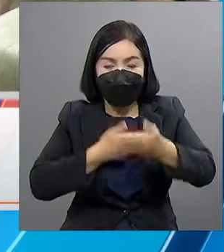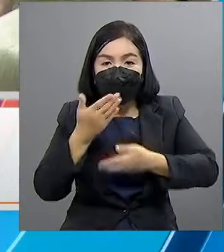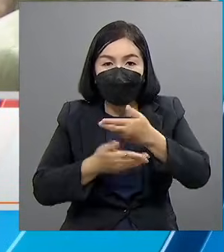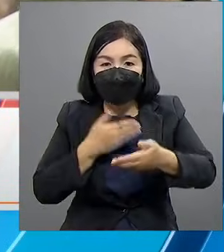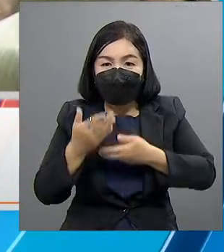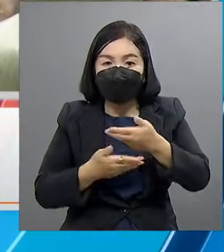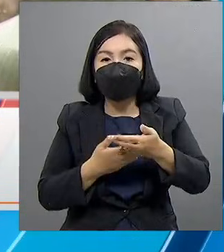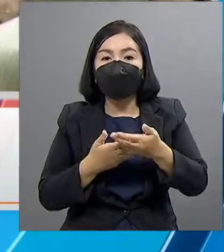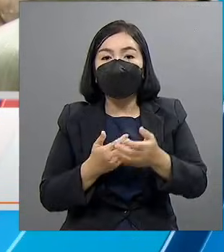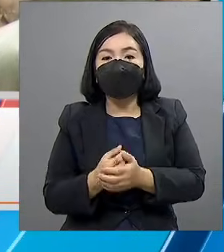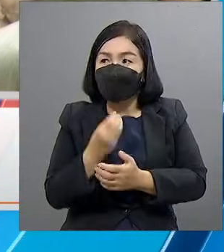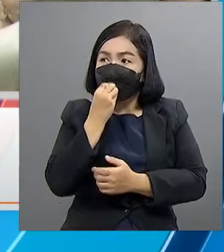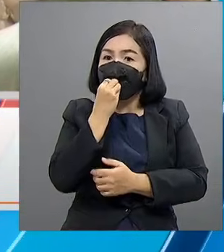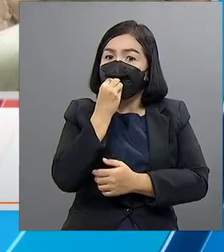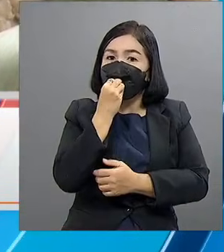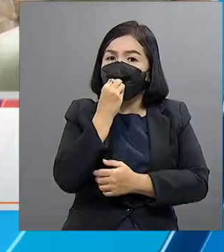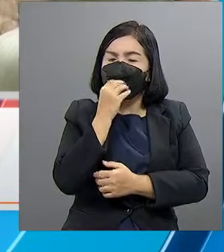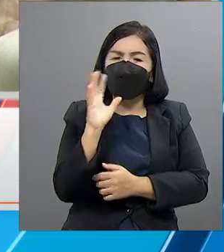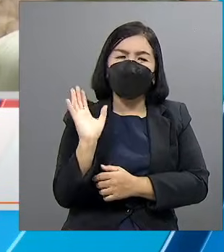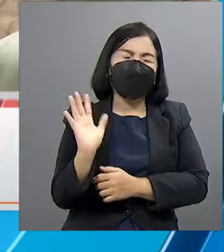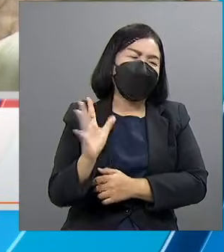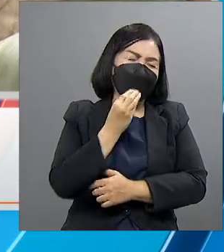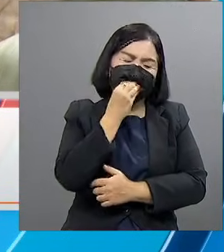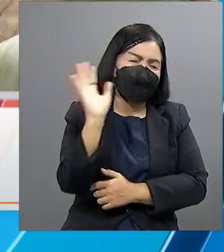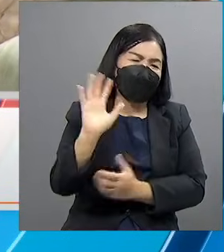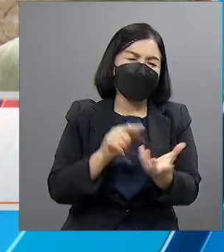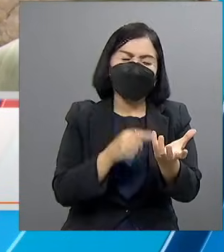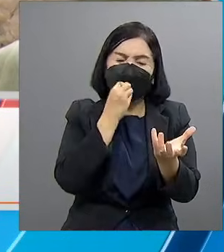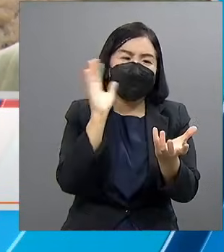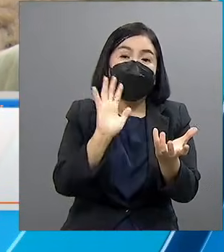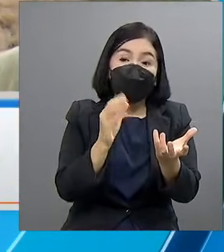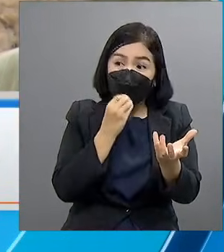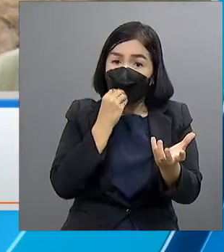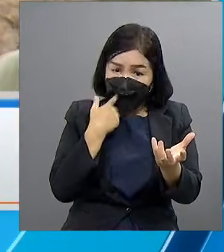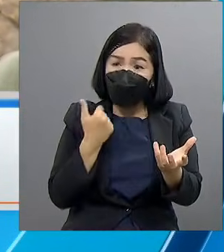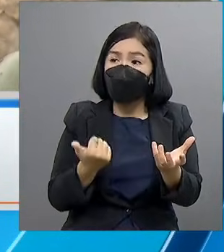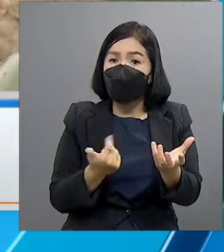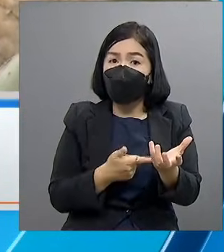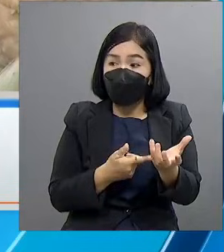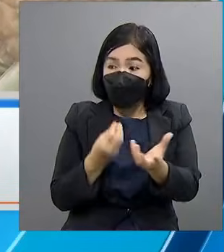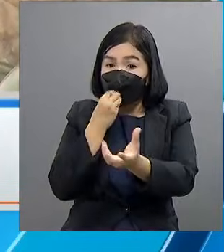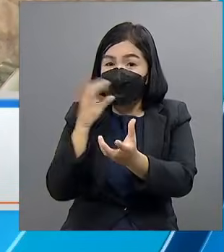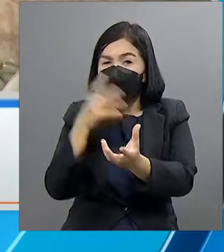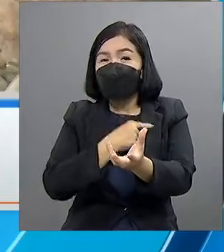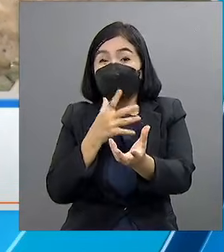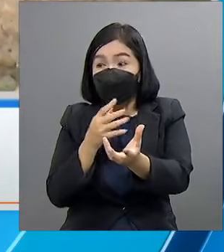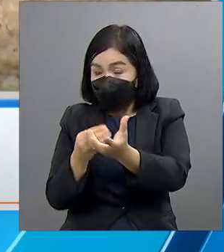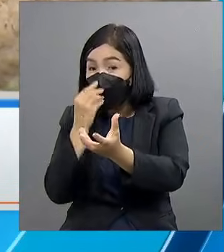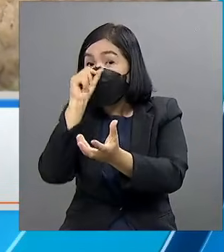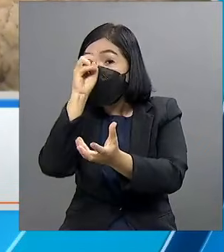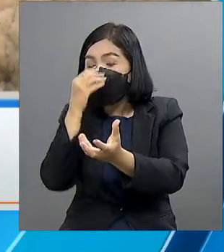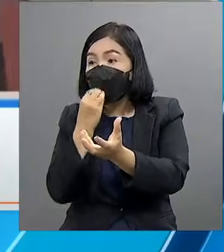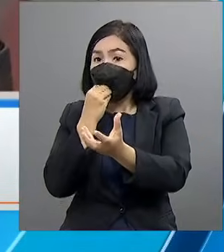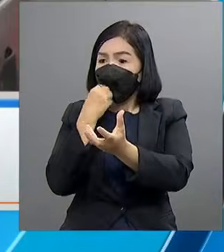านแล้วแบบหนูไม่ชอบทานบะจ่างก็เลยแบบพอกินแล้วอร่อยอยากให้คนอื่นที่ไม่ชอบทานบะจ่างได้กินด้วย